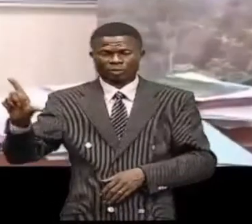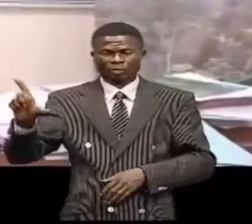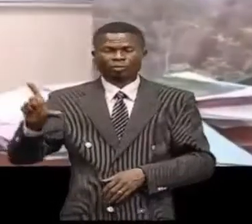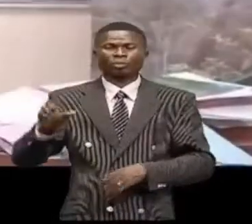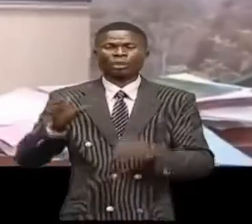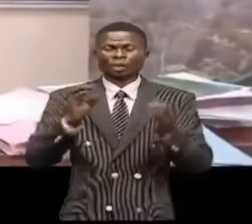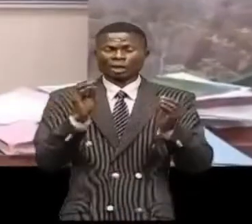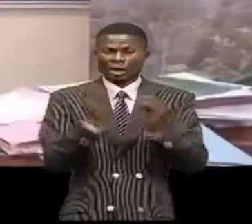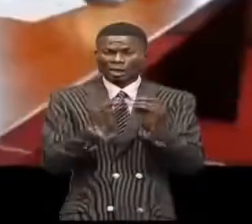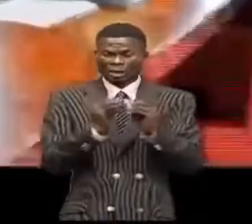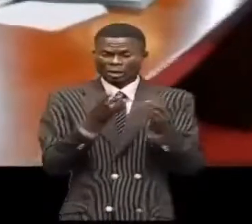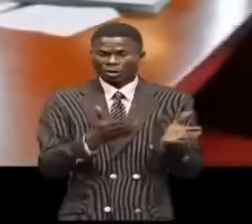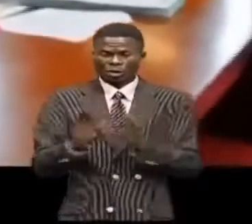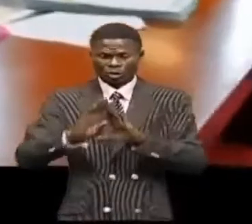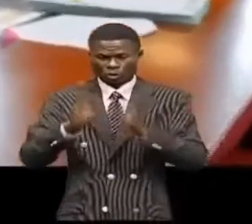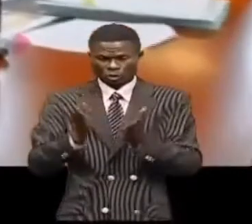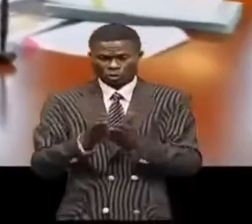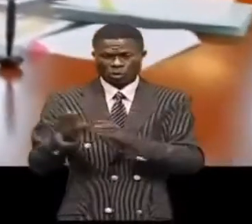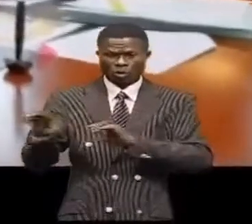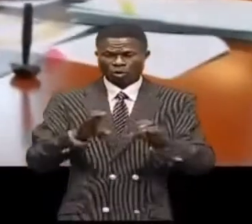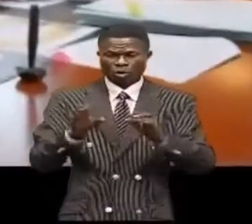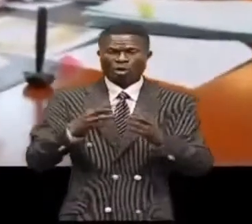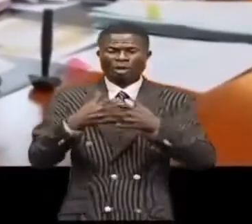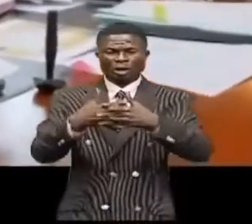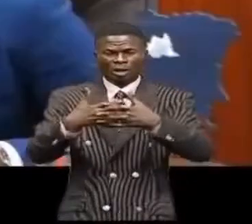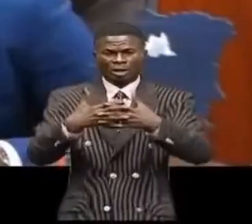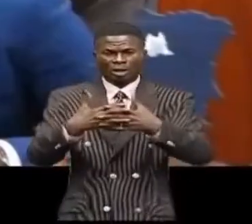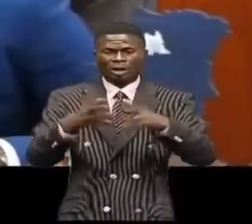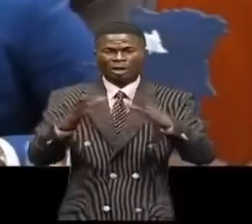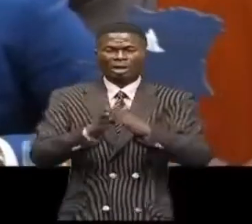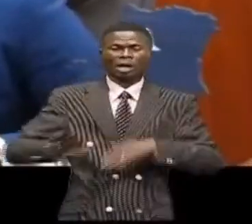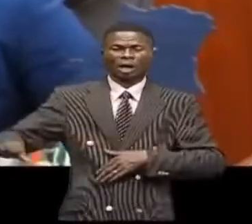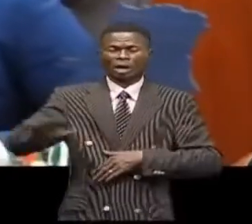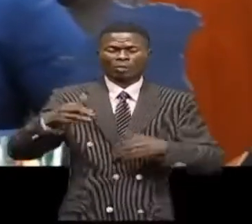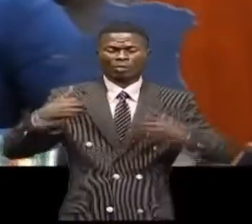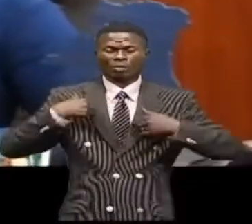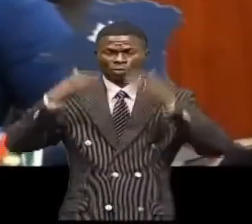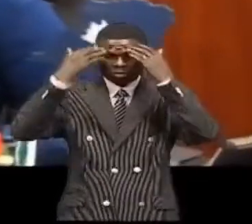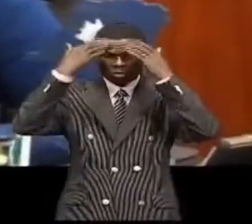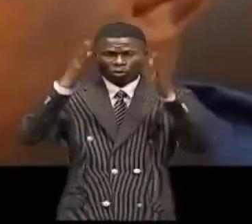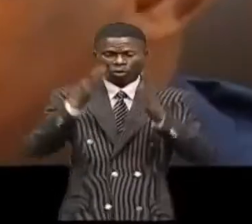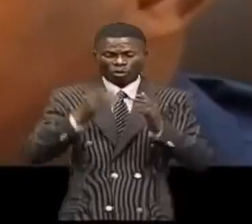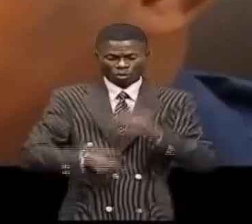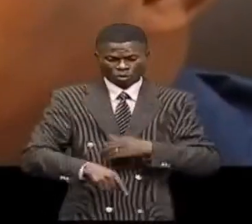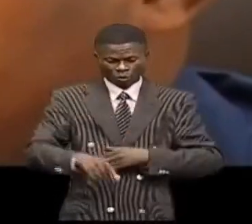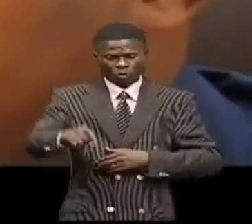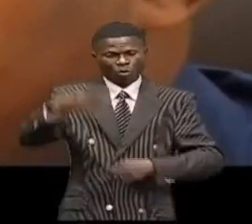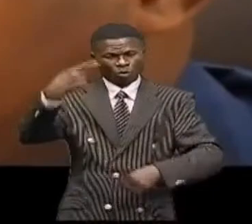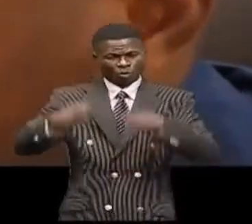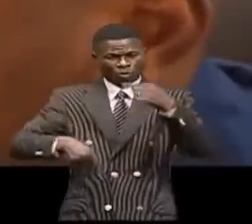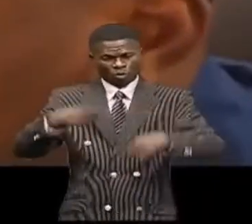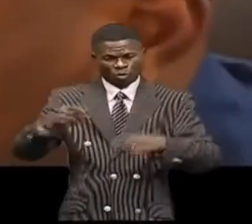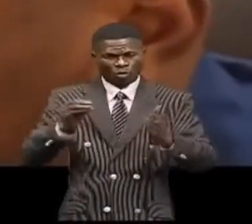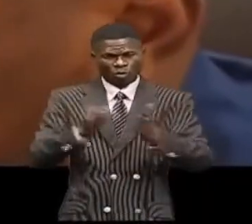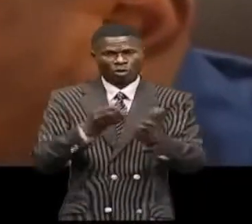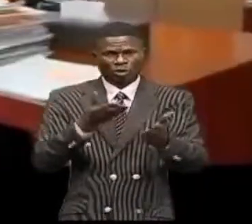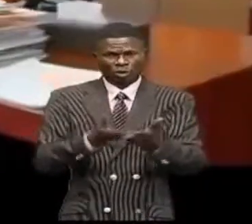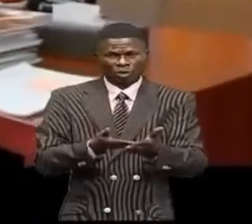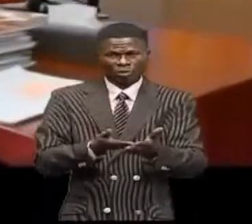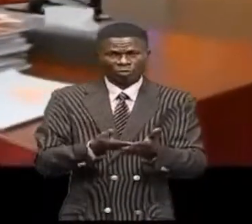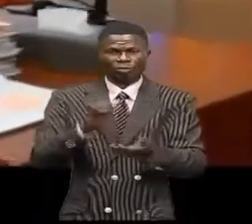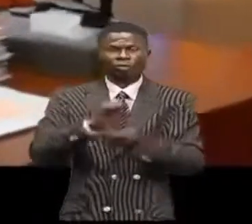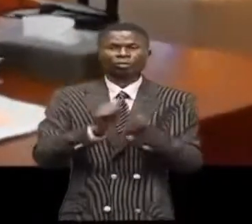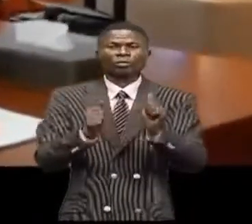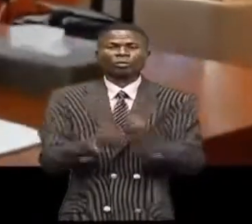modalités pratiques de la mise en œuvre du partenariat avec l'Égypte sont en cours des discussions. En ce qui